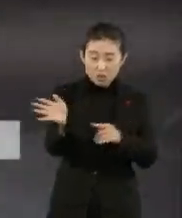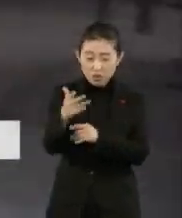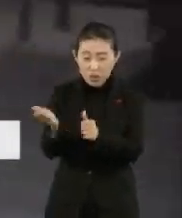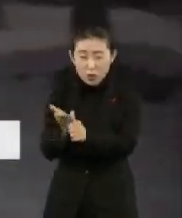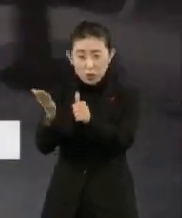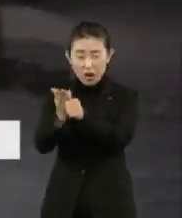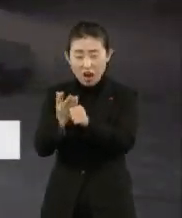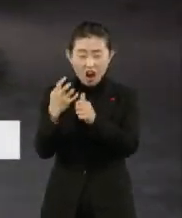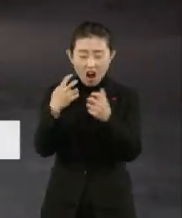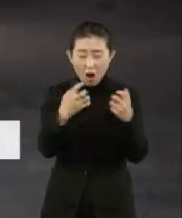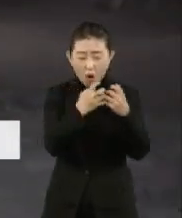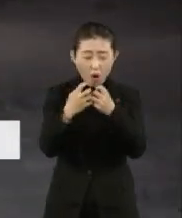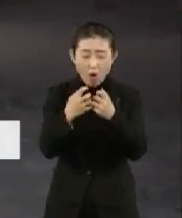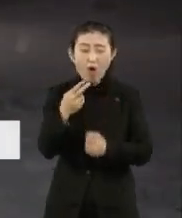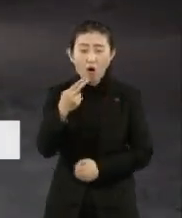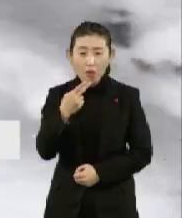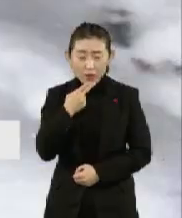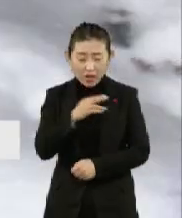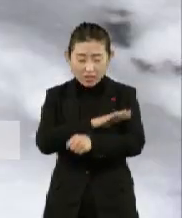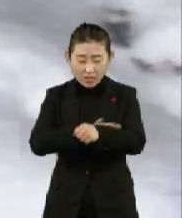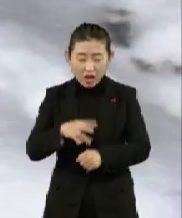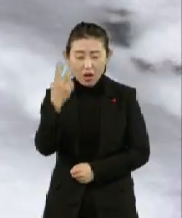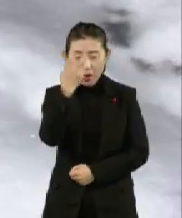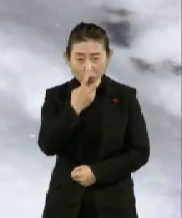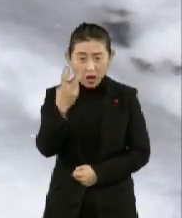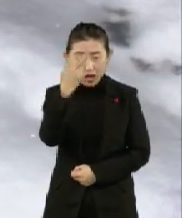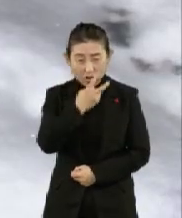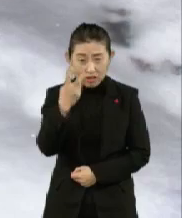양식장 냉해 등 시설물과 농작물 피해와 함께